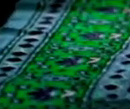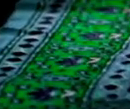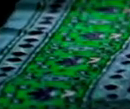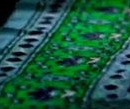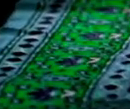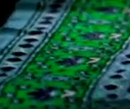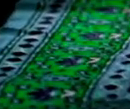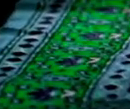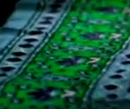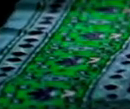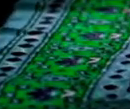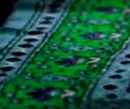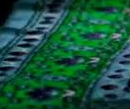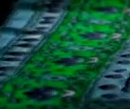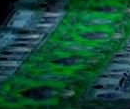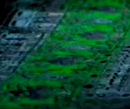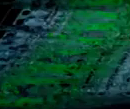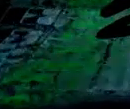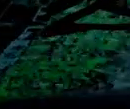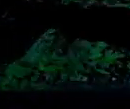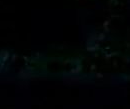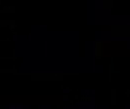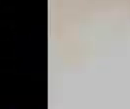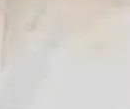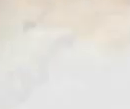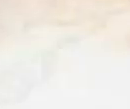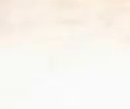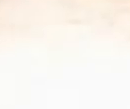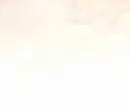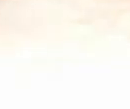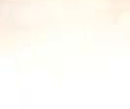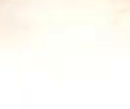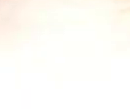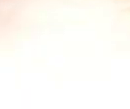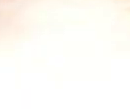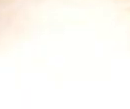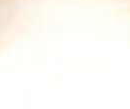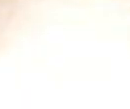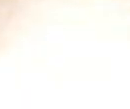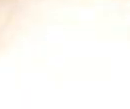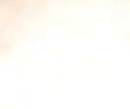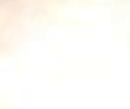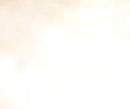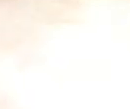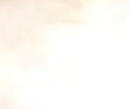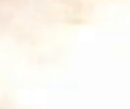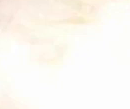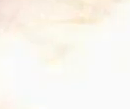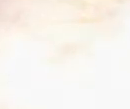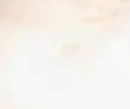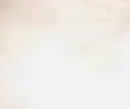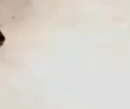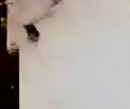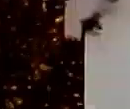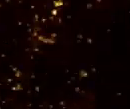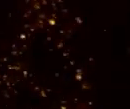رجل شجرة احتلم فأفتاه بعض الناس بوجوب الحسن اغتسل